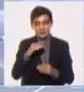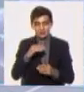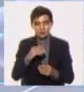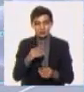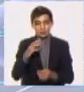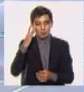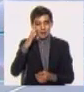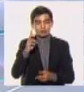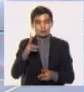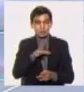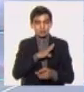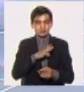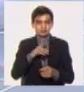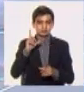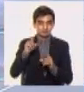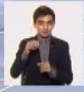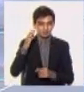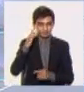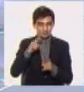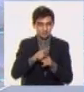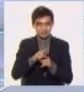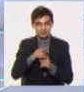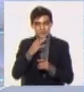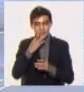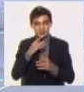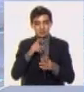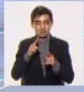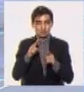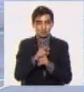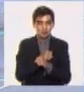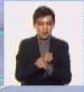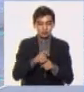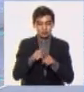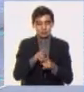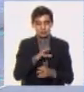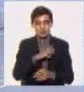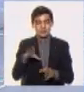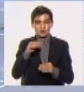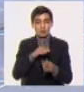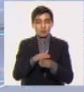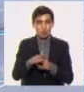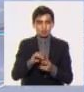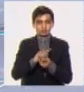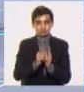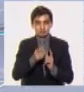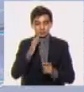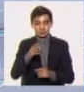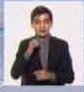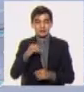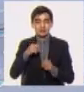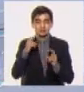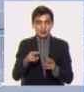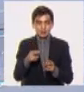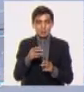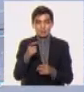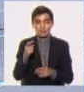көкейінде жүр. Саяхат компаниялары қонақ үйлердің ішкі құрылымы толықтай өзгеретінін, демалыс орындары келушілерді мөлшерлеп қана